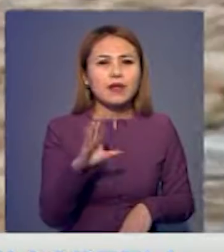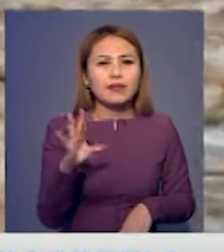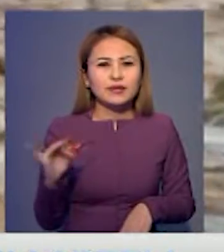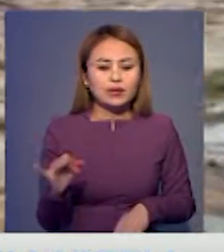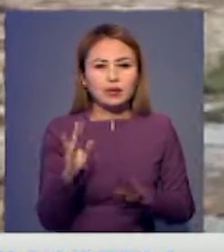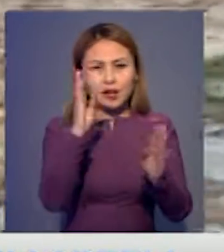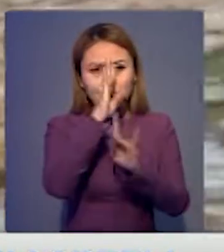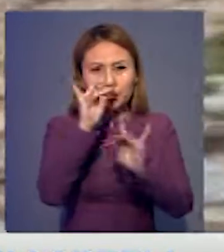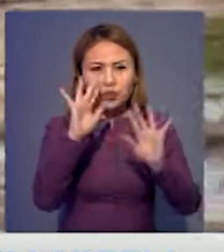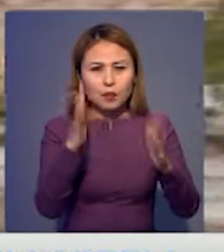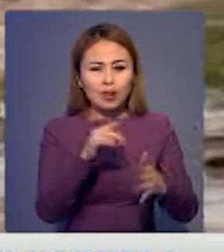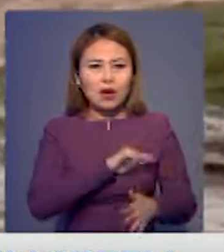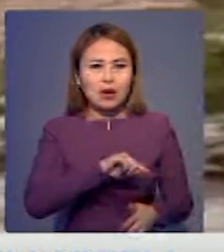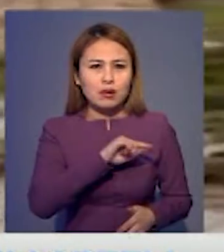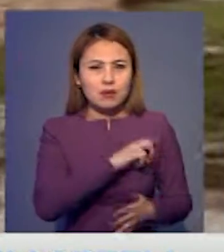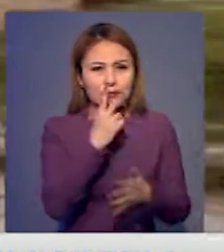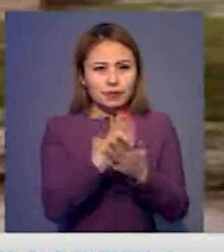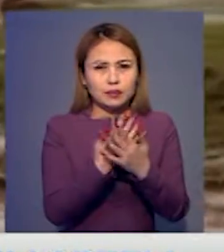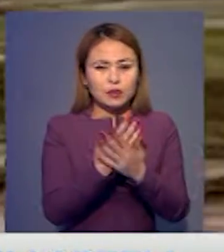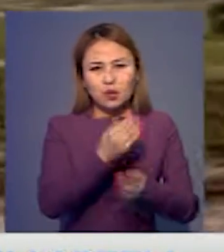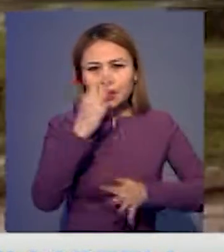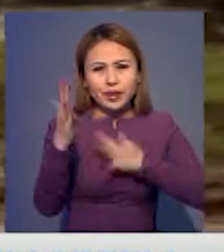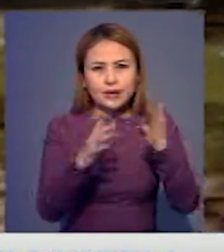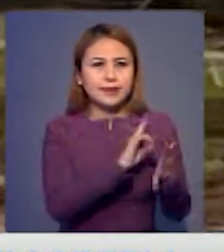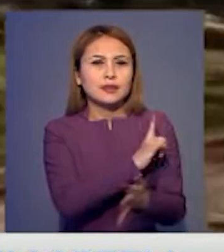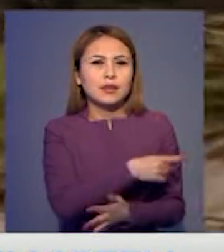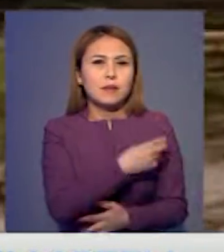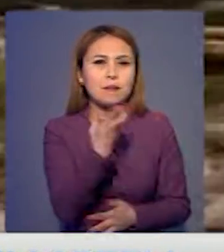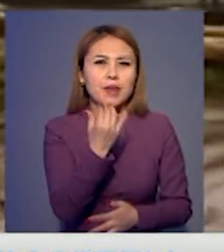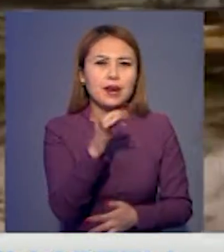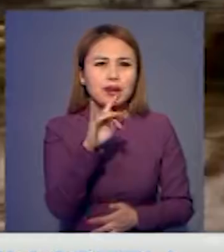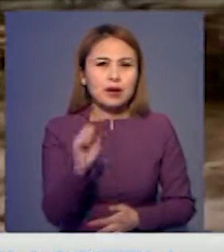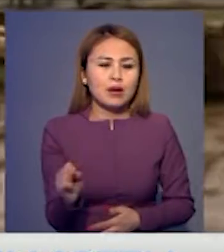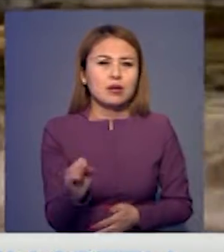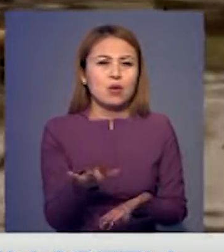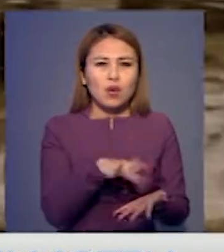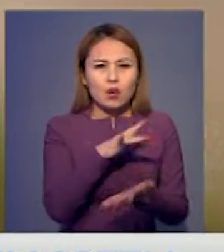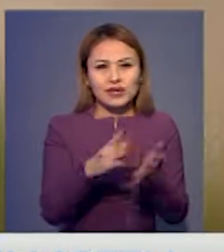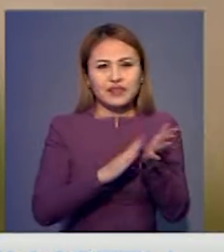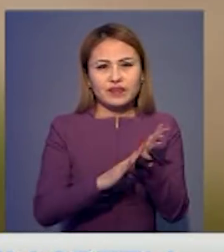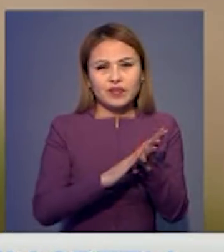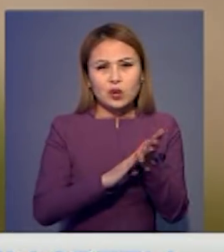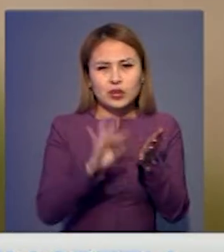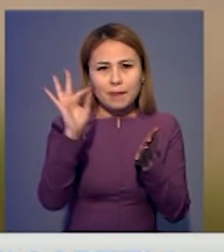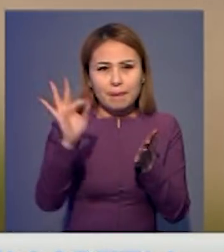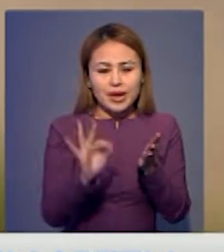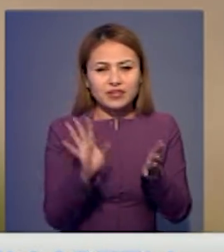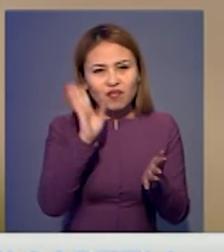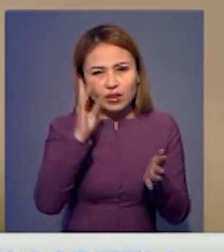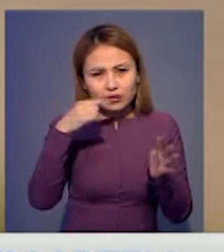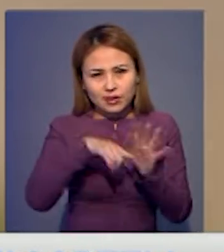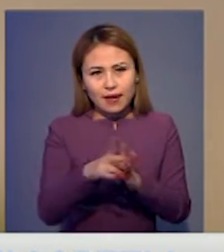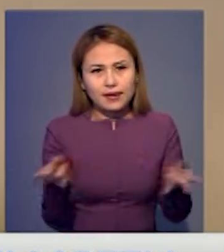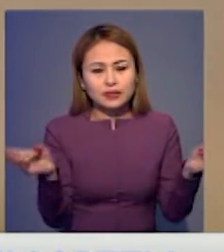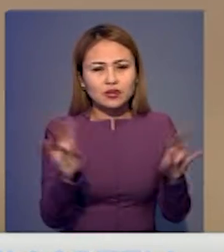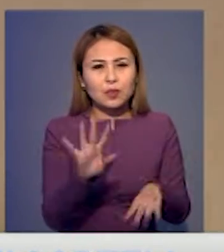Малави елдерінде табиғат тосын мінез танытқан еді. Дүлей дауылдан Бейра порты қаласының 90% аумағы су астында қалды.